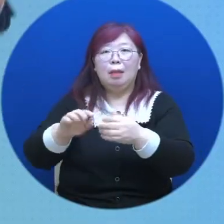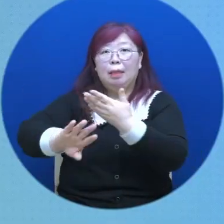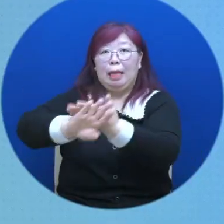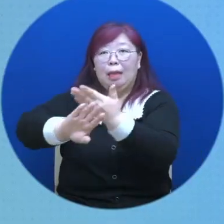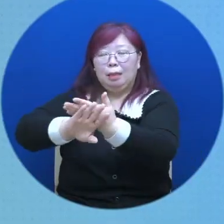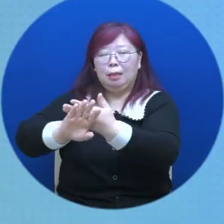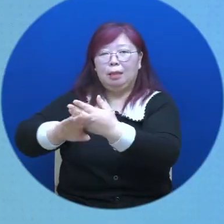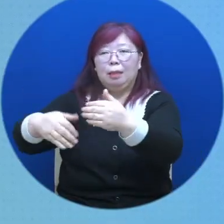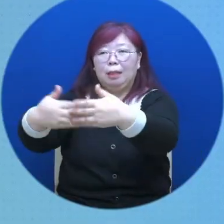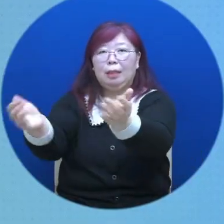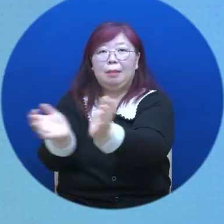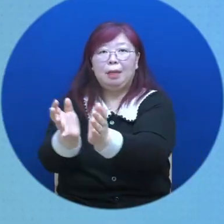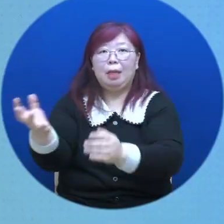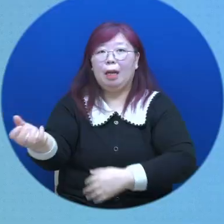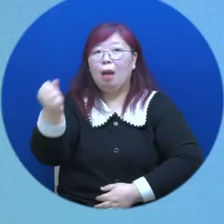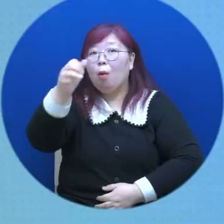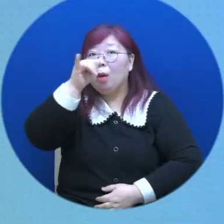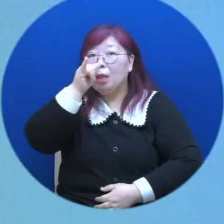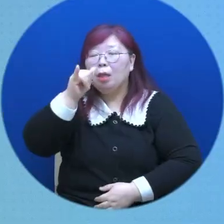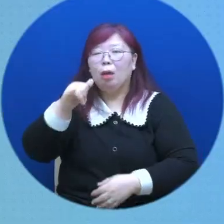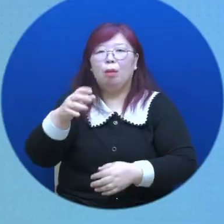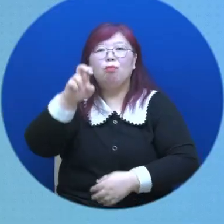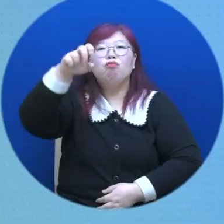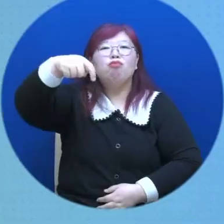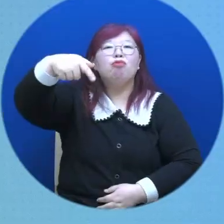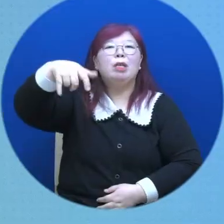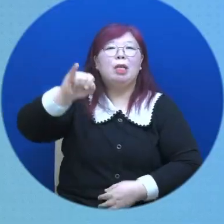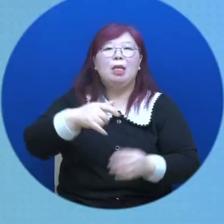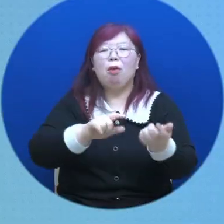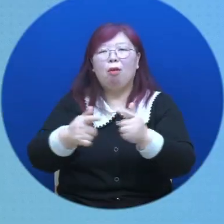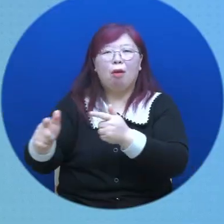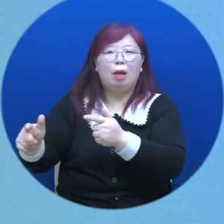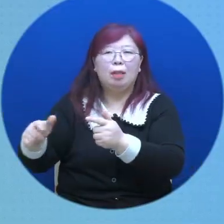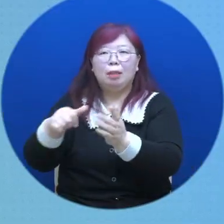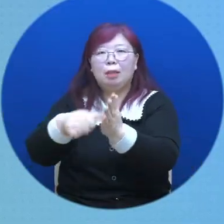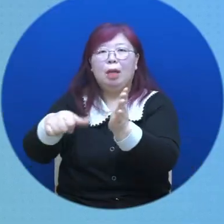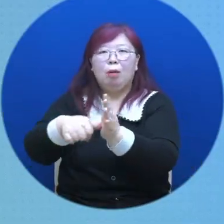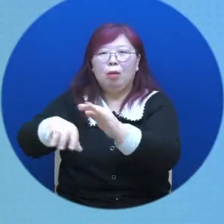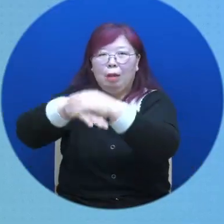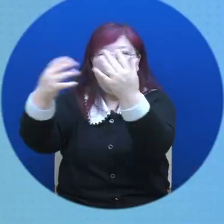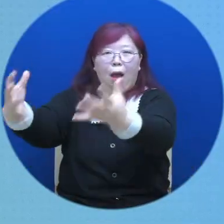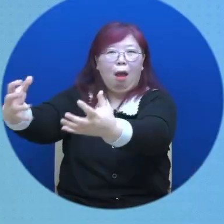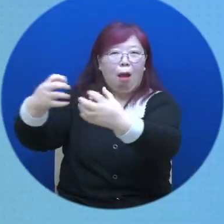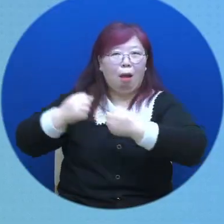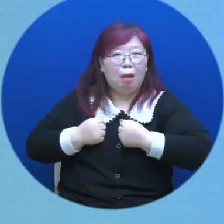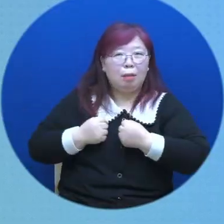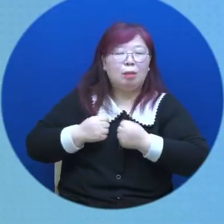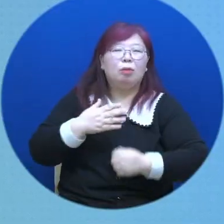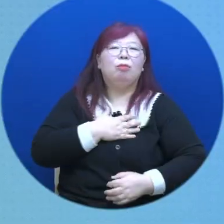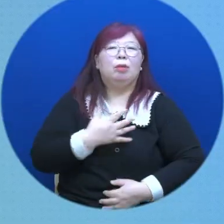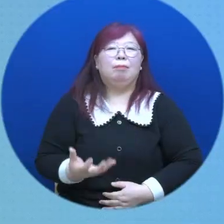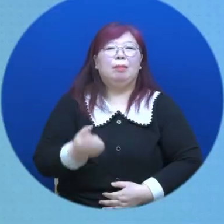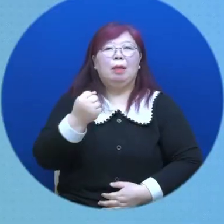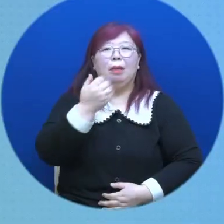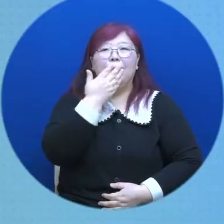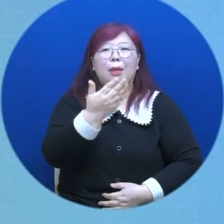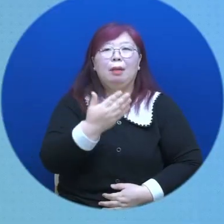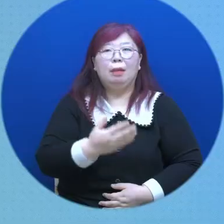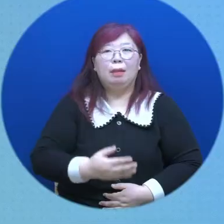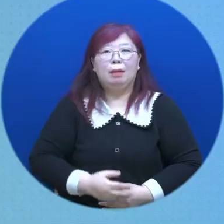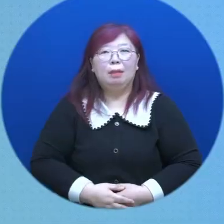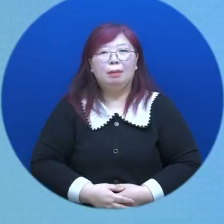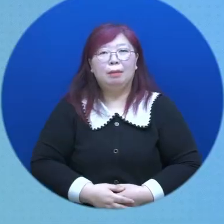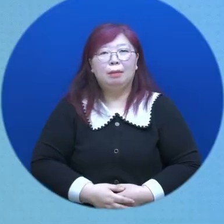것들을 전리품으로 얻도록 만들어 주는 것. 그것이 성경에 우리들에게 말씀하고 있는 내용이잖아요.